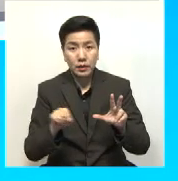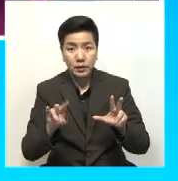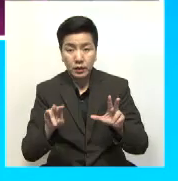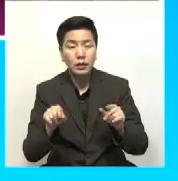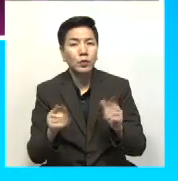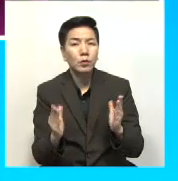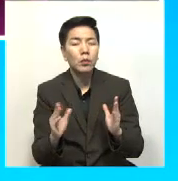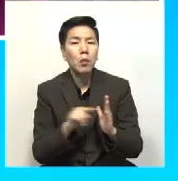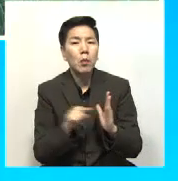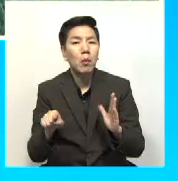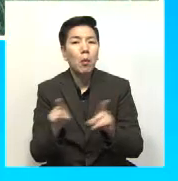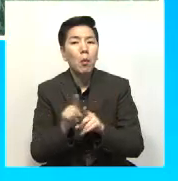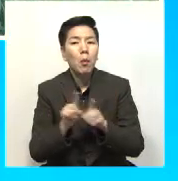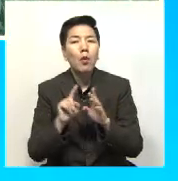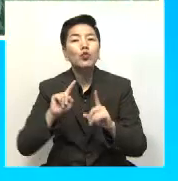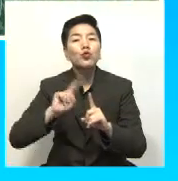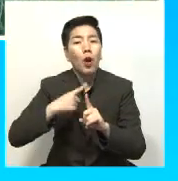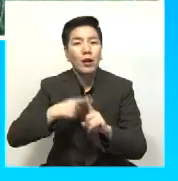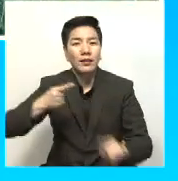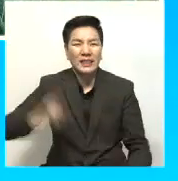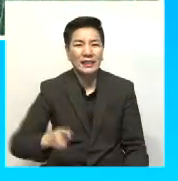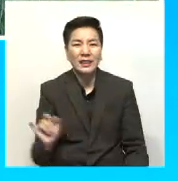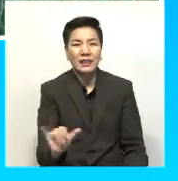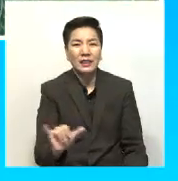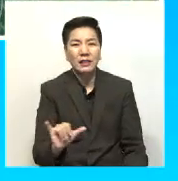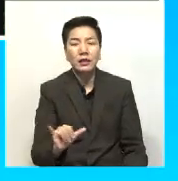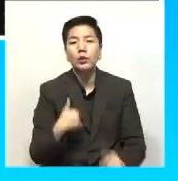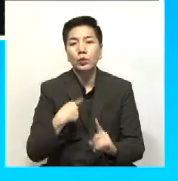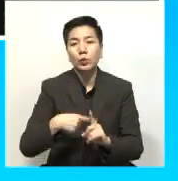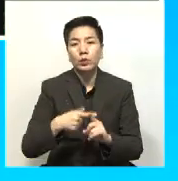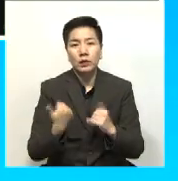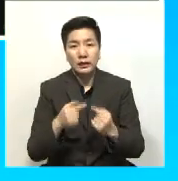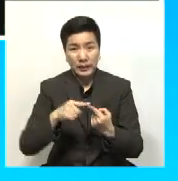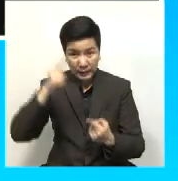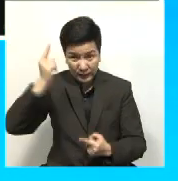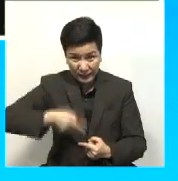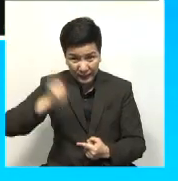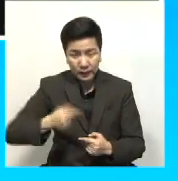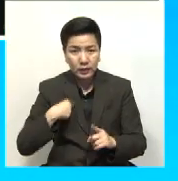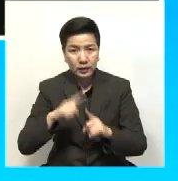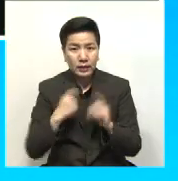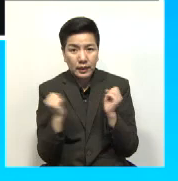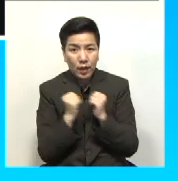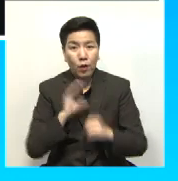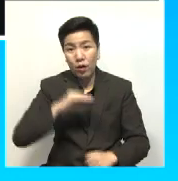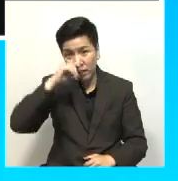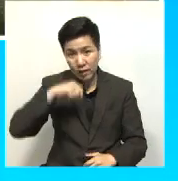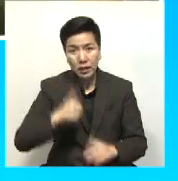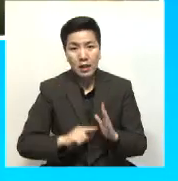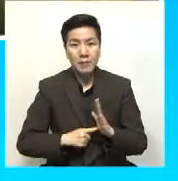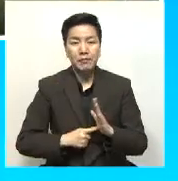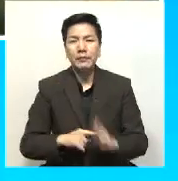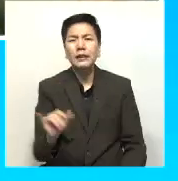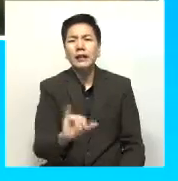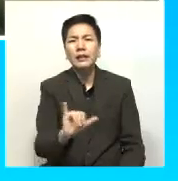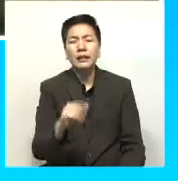เป็นลักษณะมาชั่วคราวก่อนเพราะว่าจริงๆแล้วเนี่ยฤดูหนาวของเราเองเนี่ยยังไม่เริ่ม